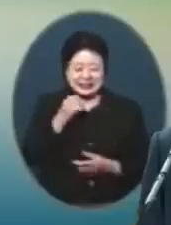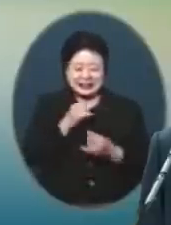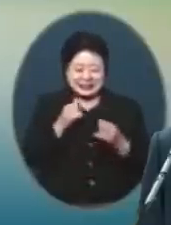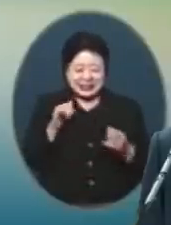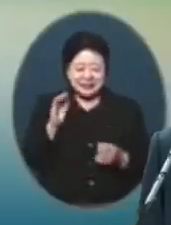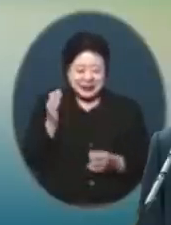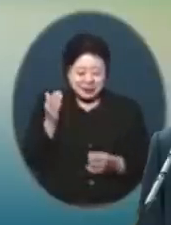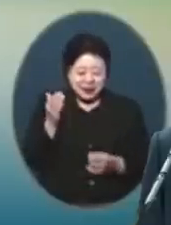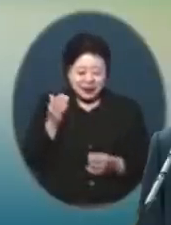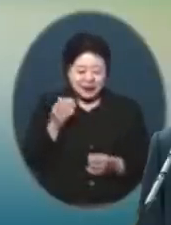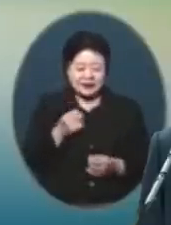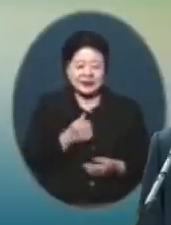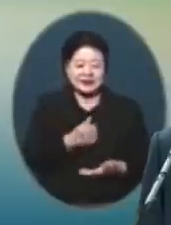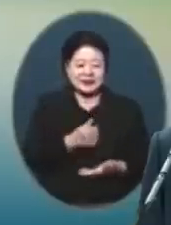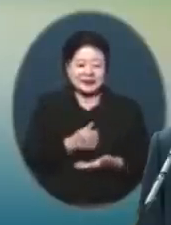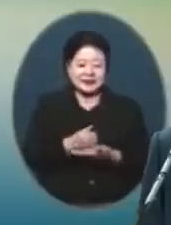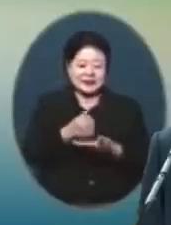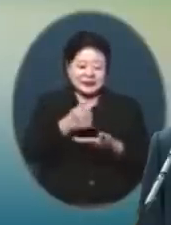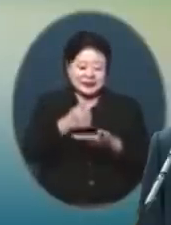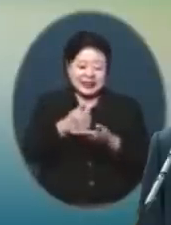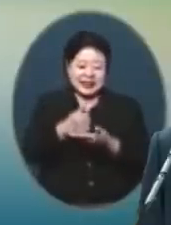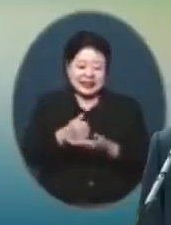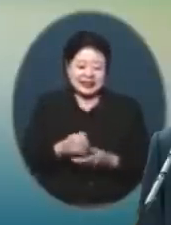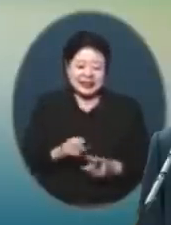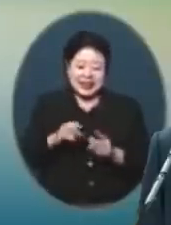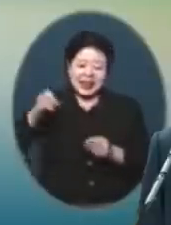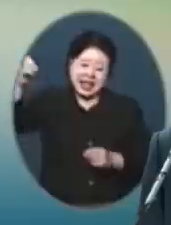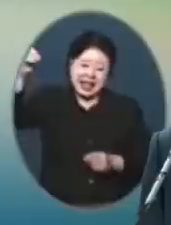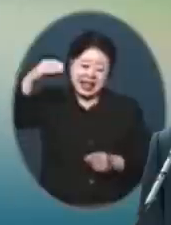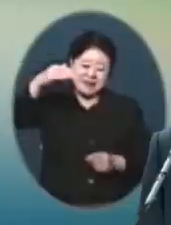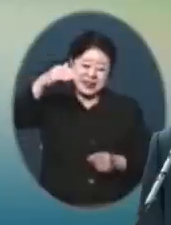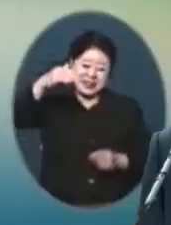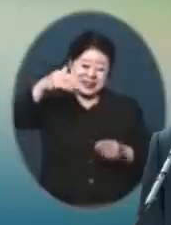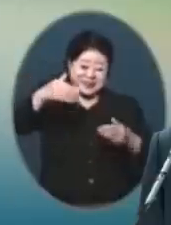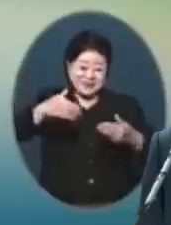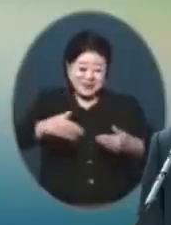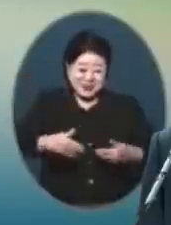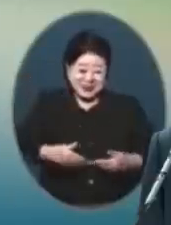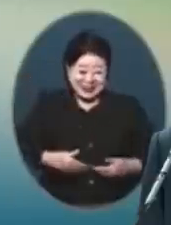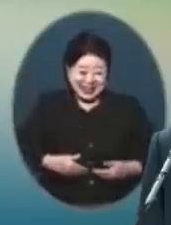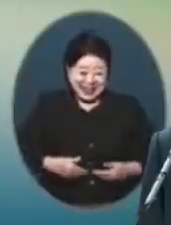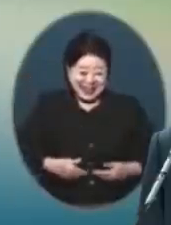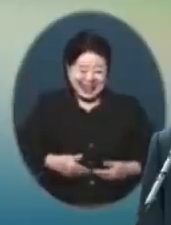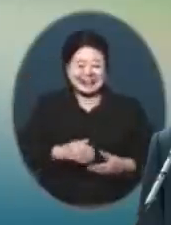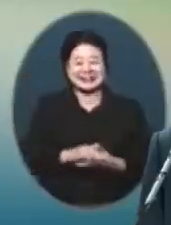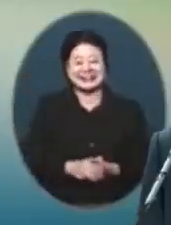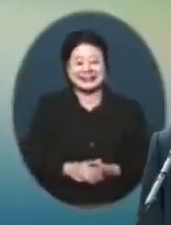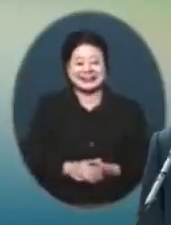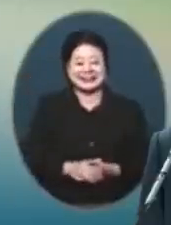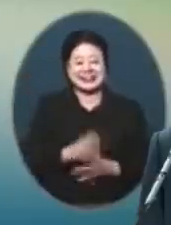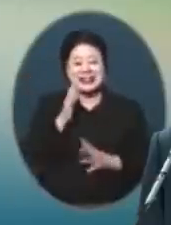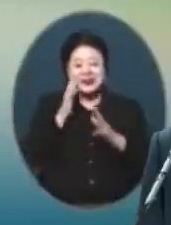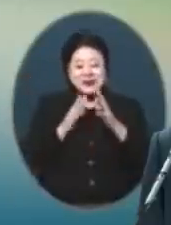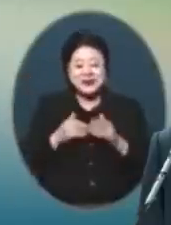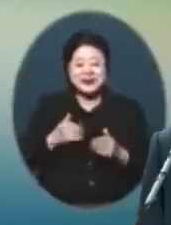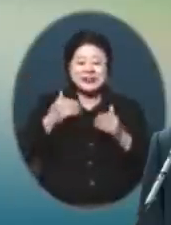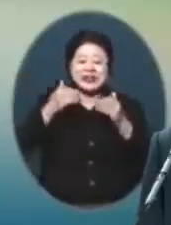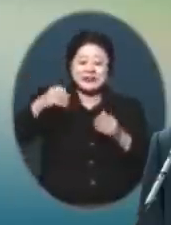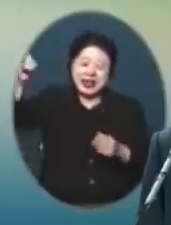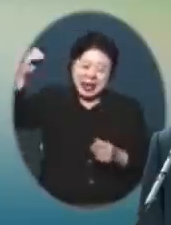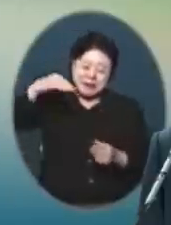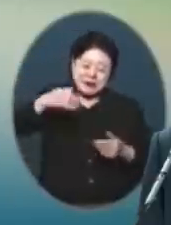따뜻한 풀이 햇빛을 받아야 자라는 것입니다. 식물이 성장하려면 햇빛이 꼭